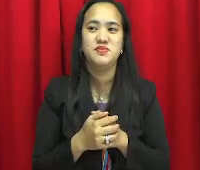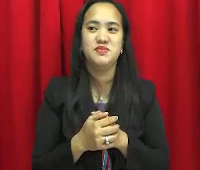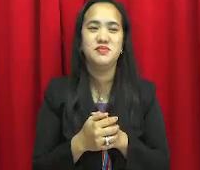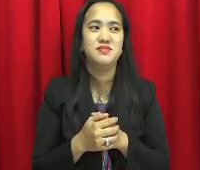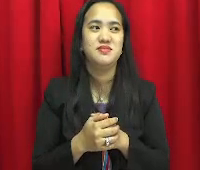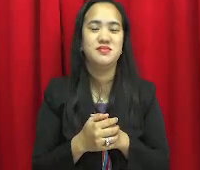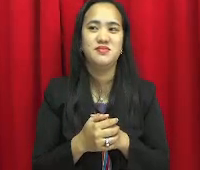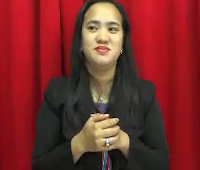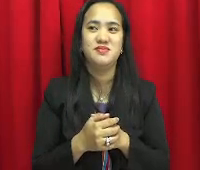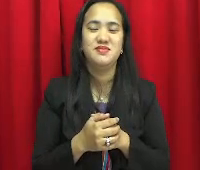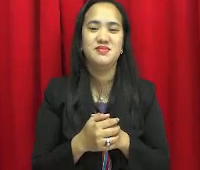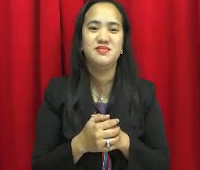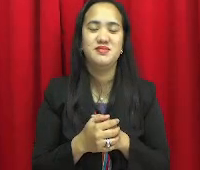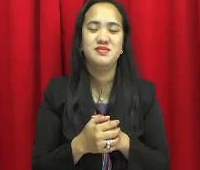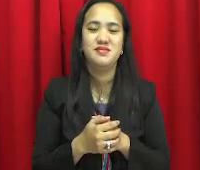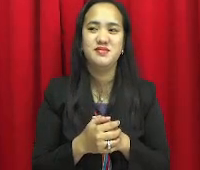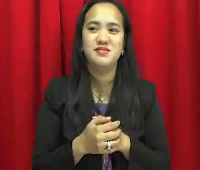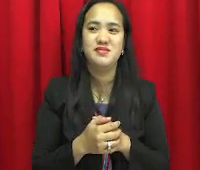Pastor.